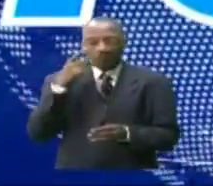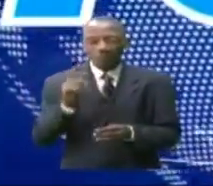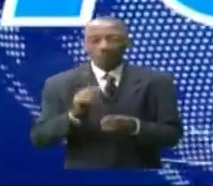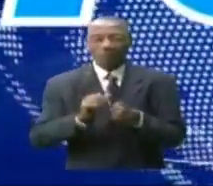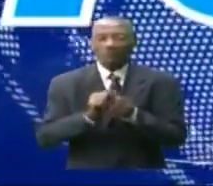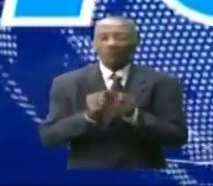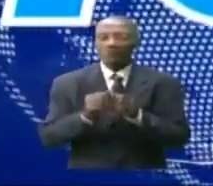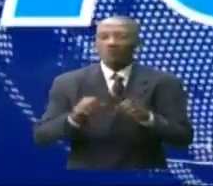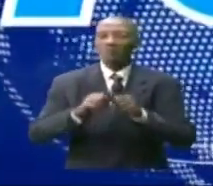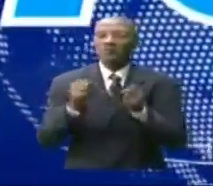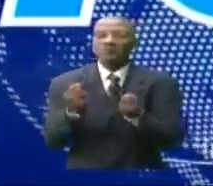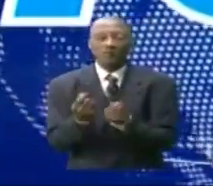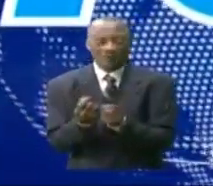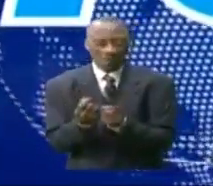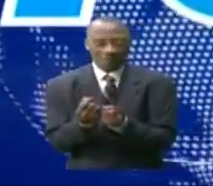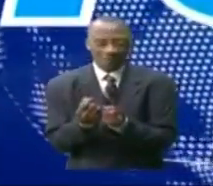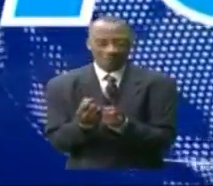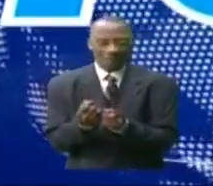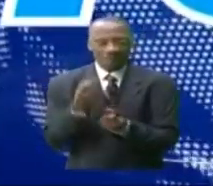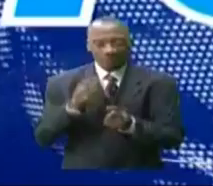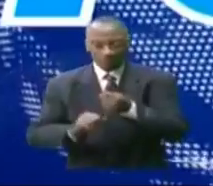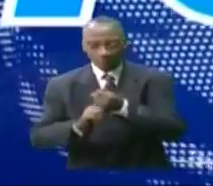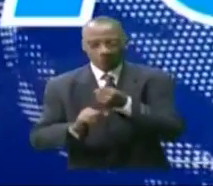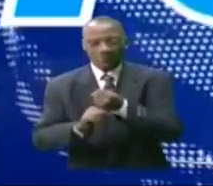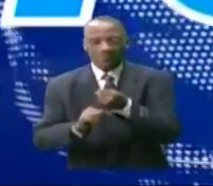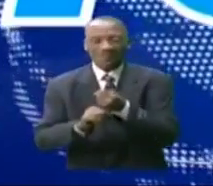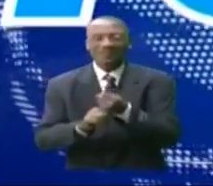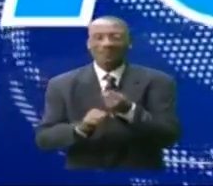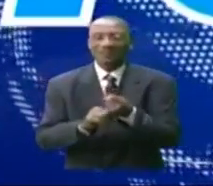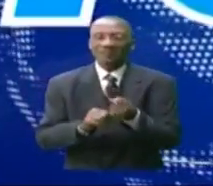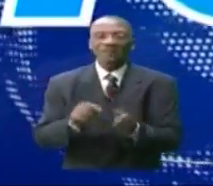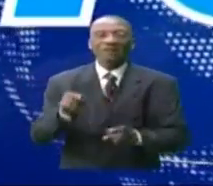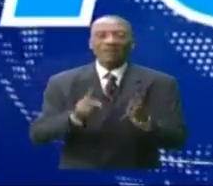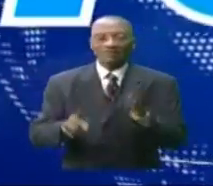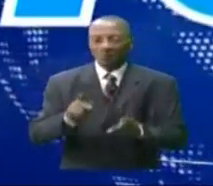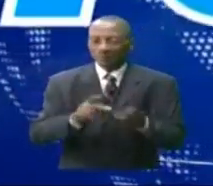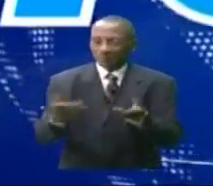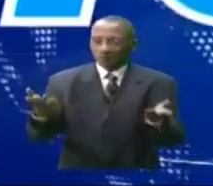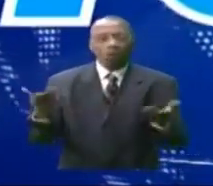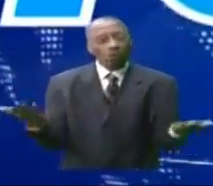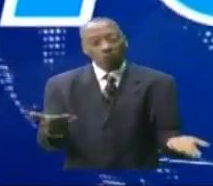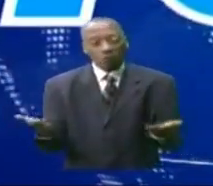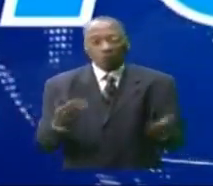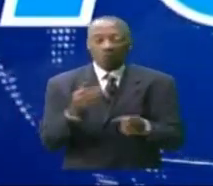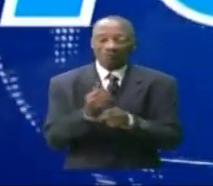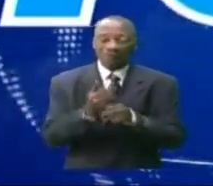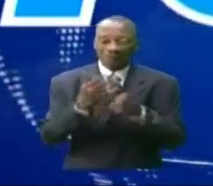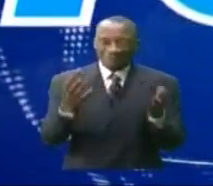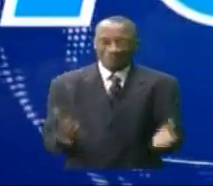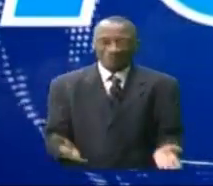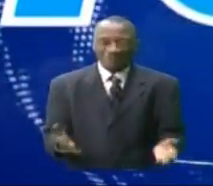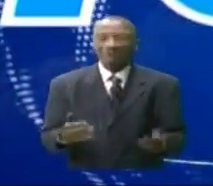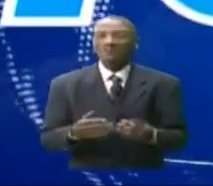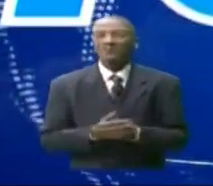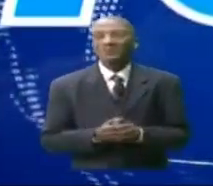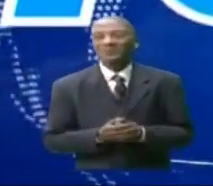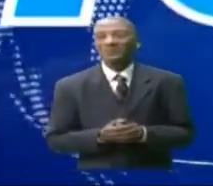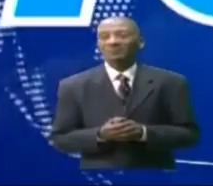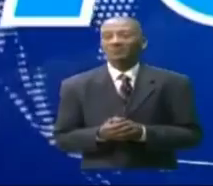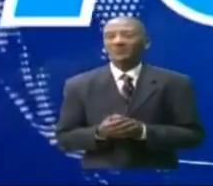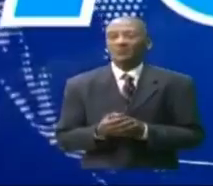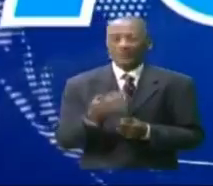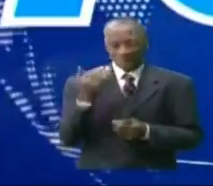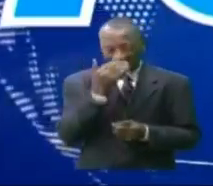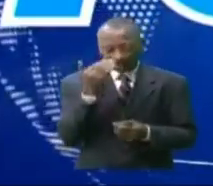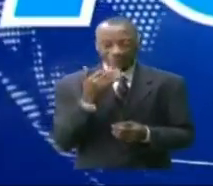fonctions jeudi 17 août 2023 lors d'une cérémonie de remise et reprise organisée dans les installations de cette entreprise. Un